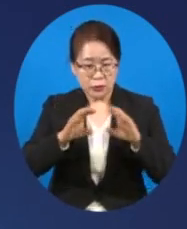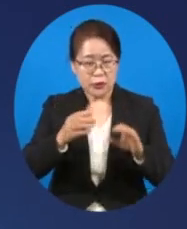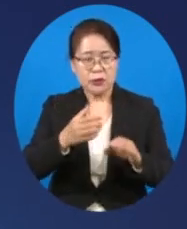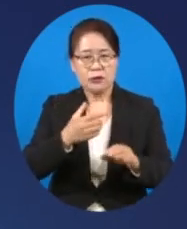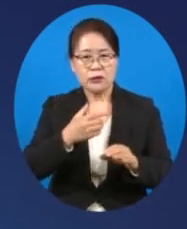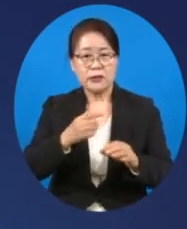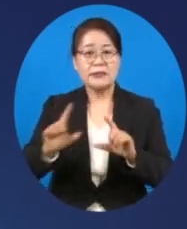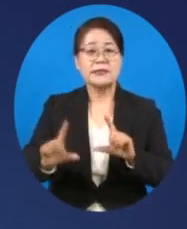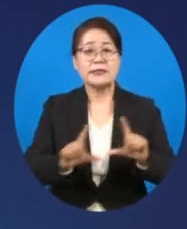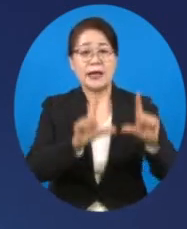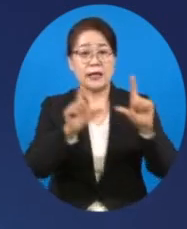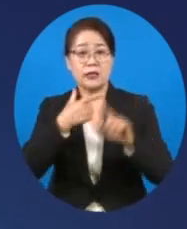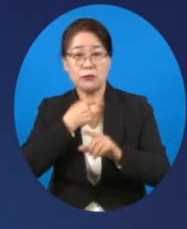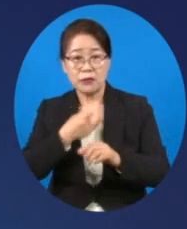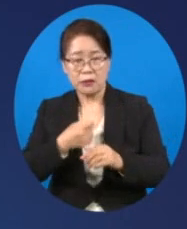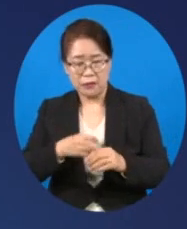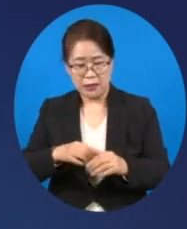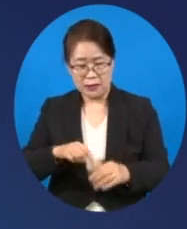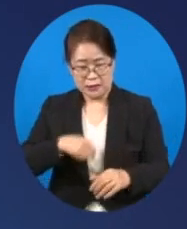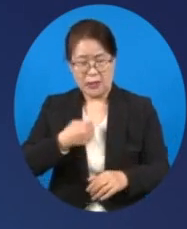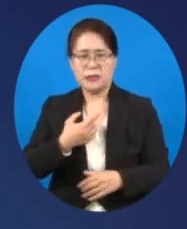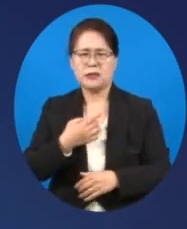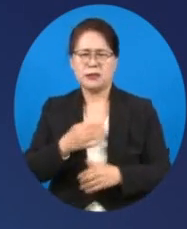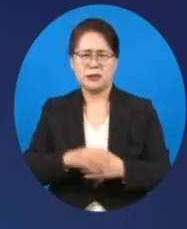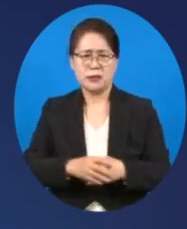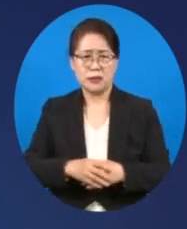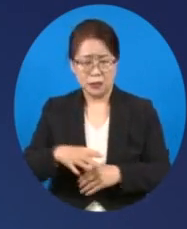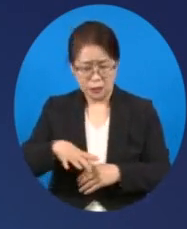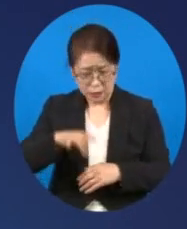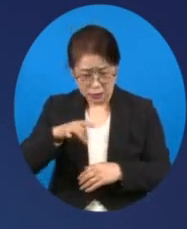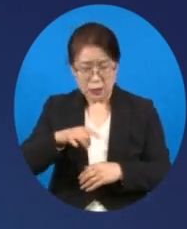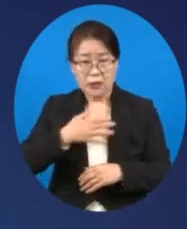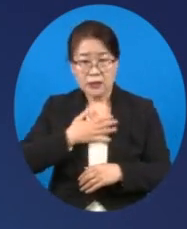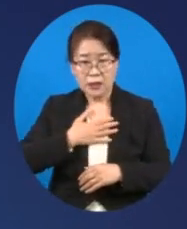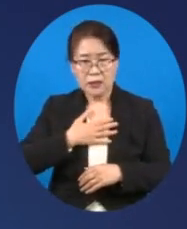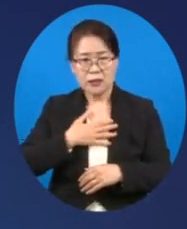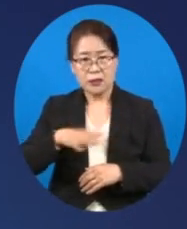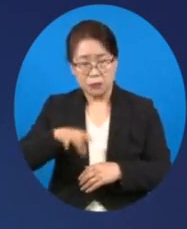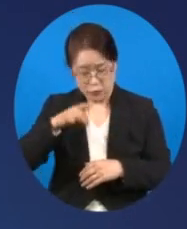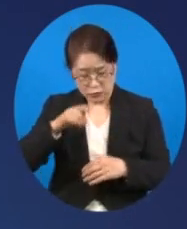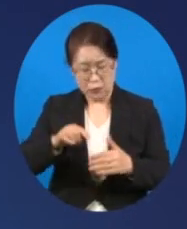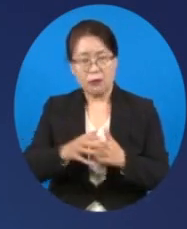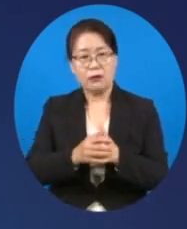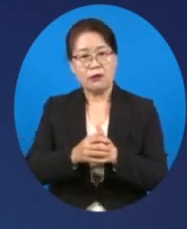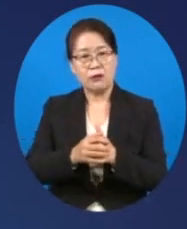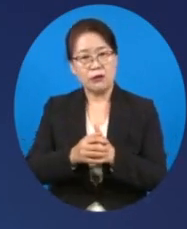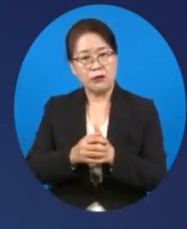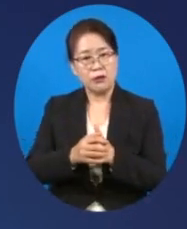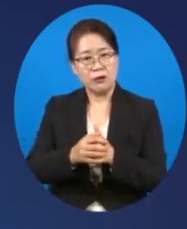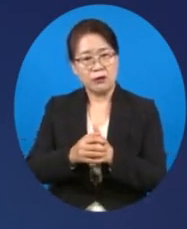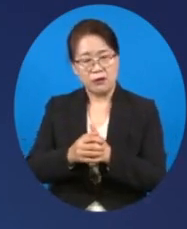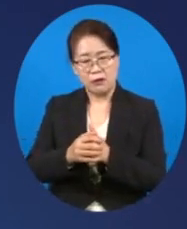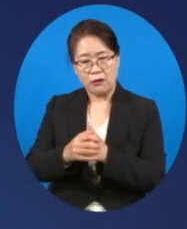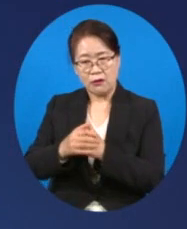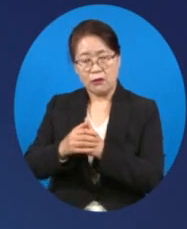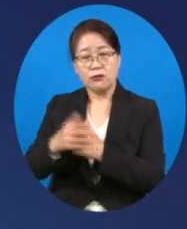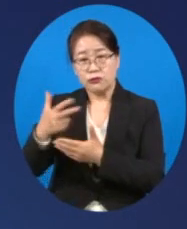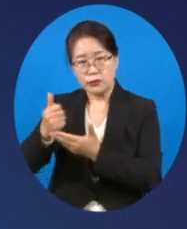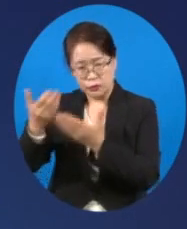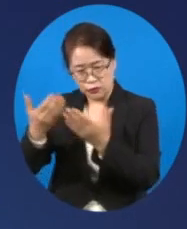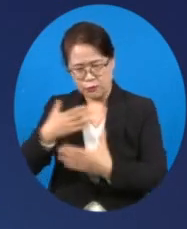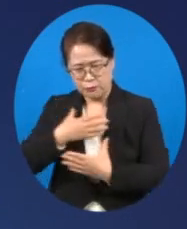우리는 우리 자신이 먼저 세상에 줄 수 없는이 평안의 축복을 누리며 살아야 한다는